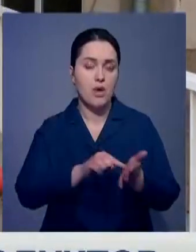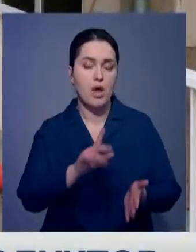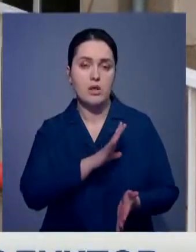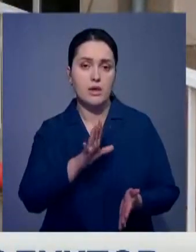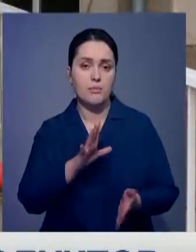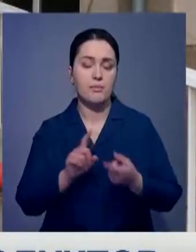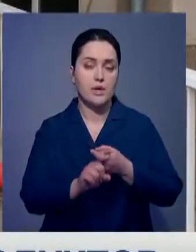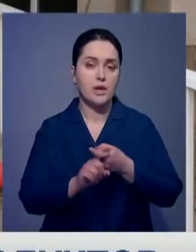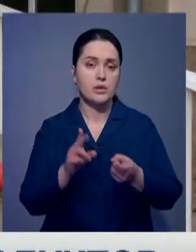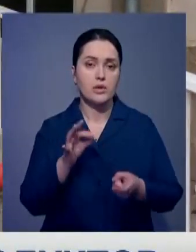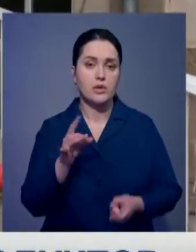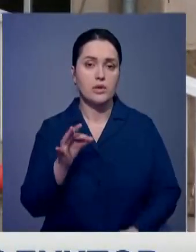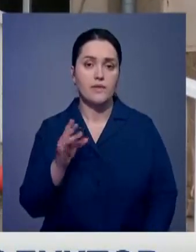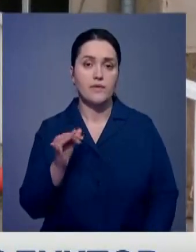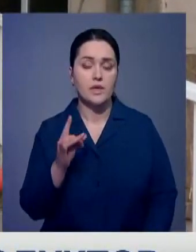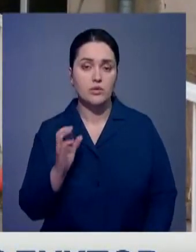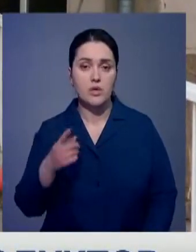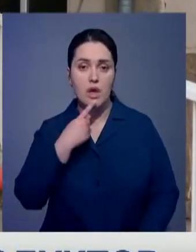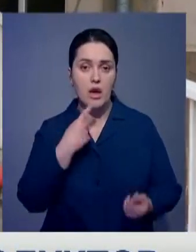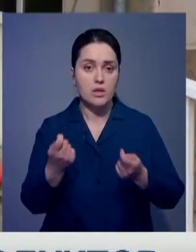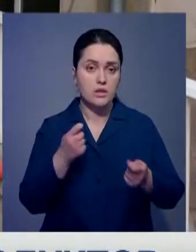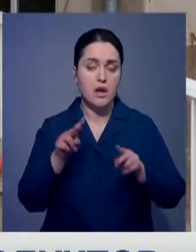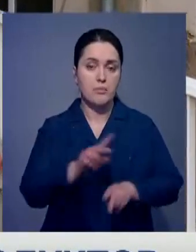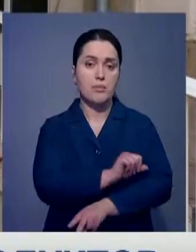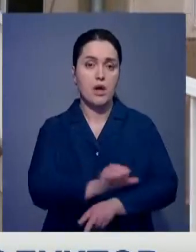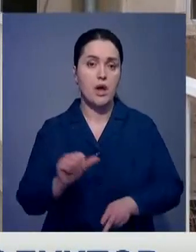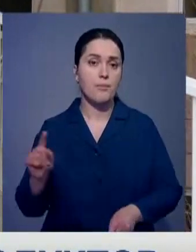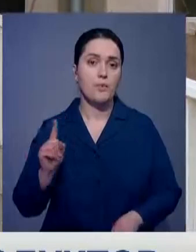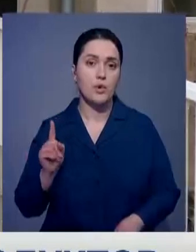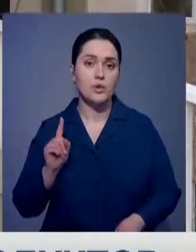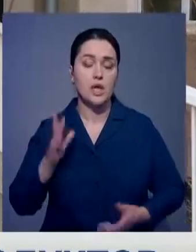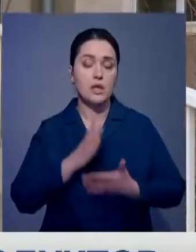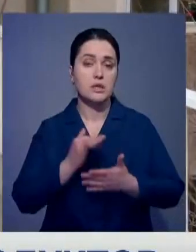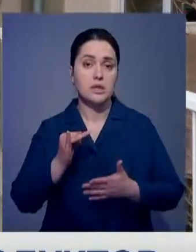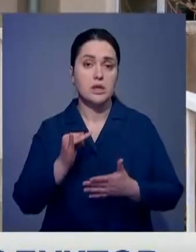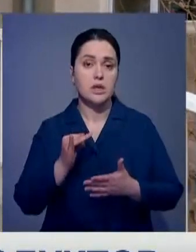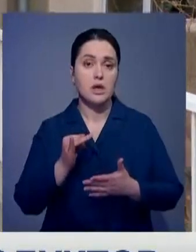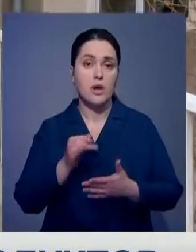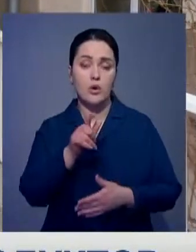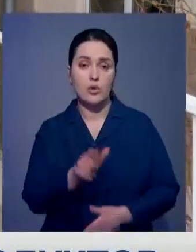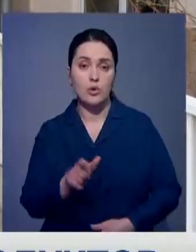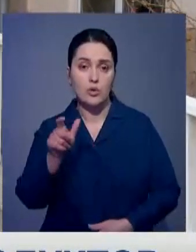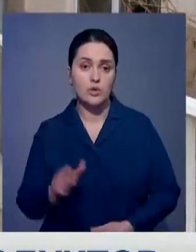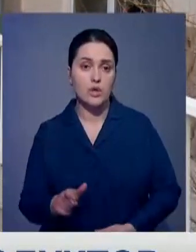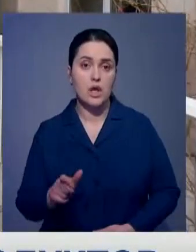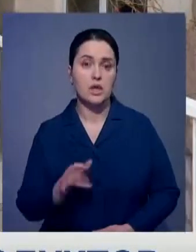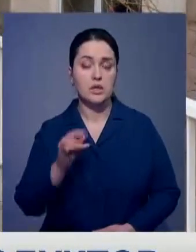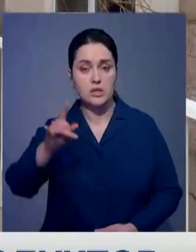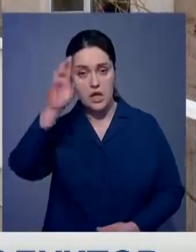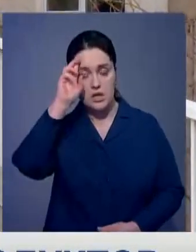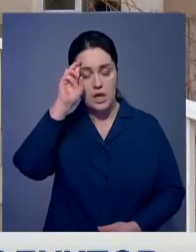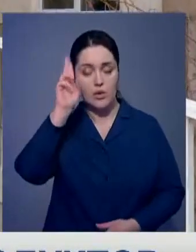коронавируса. Особенную бдительность медики проявляют на пограничных пунктах и повышенное внимание уделяют пассажирам, прибывающим из стран